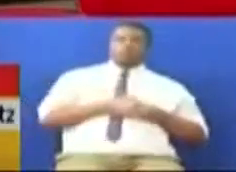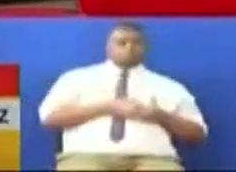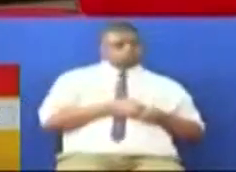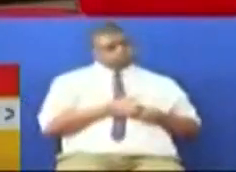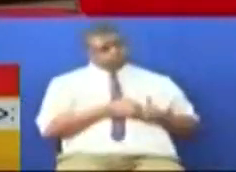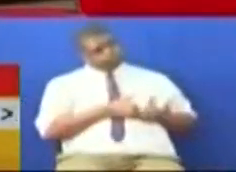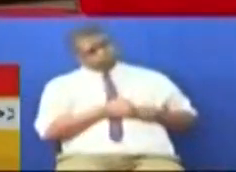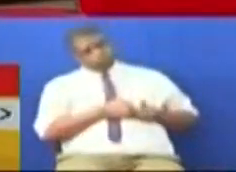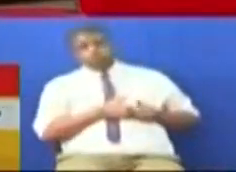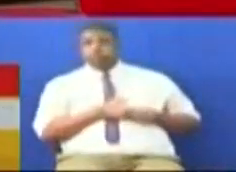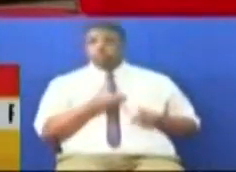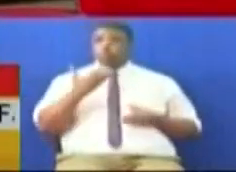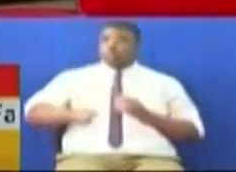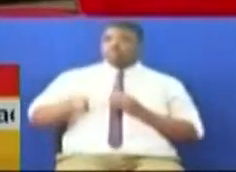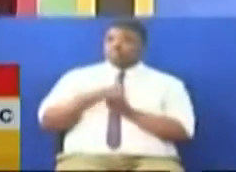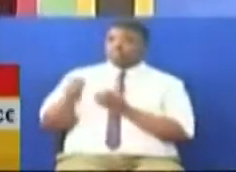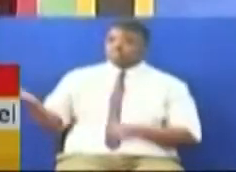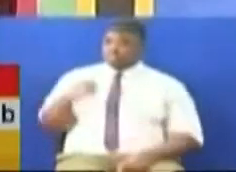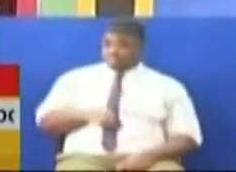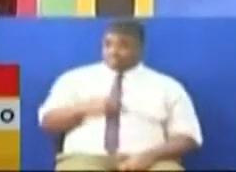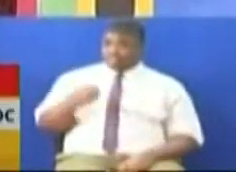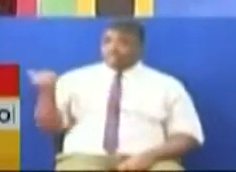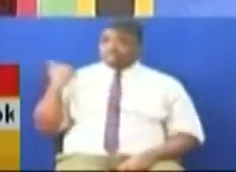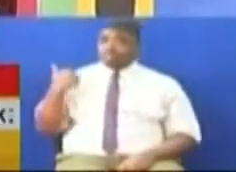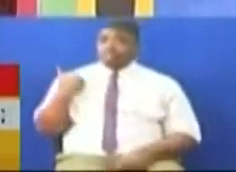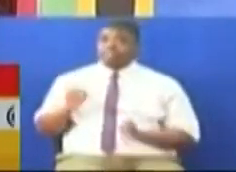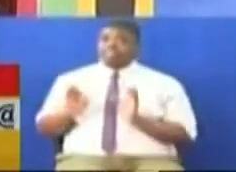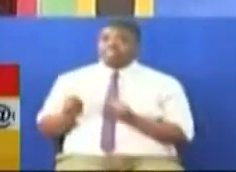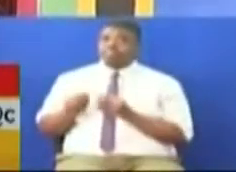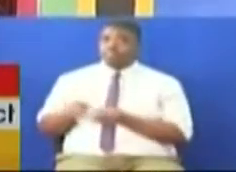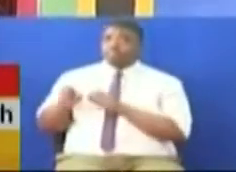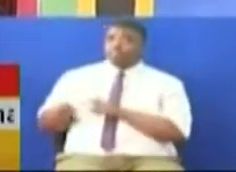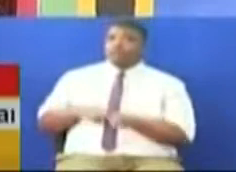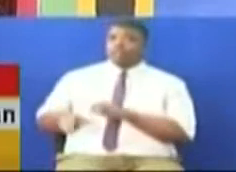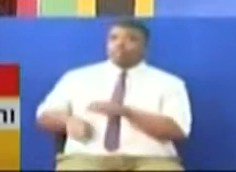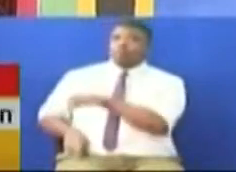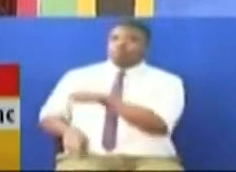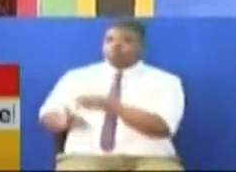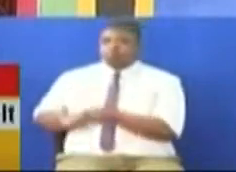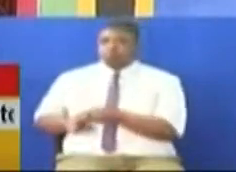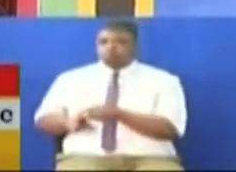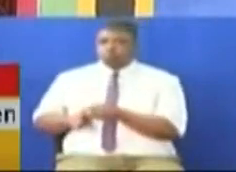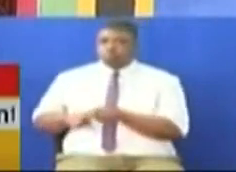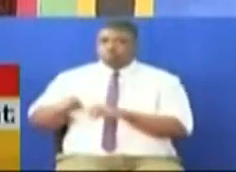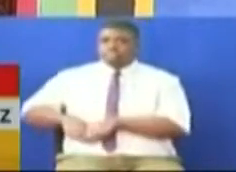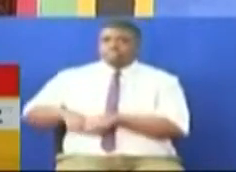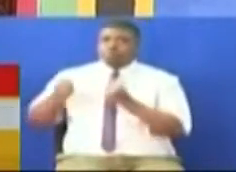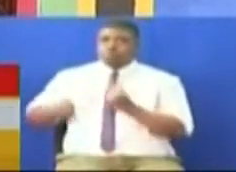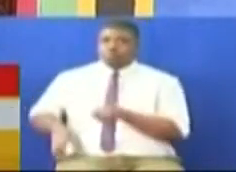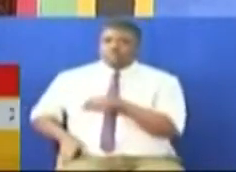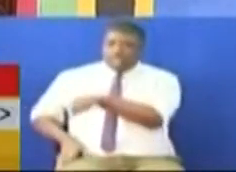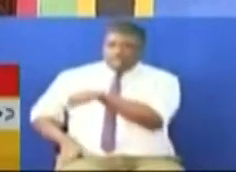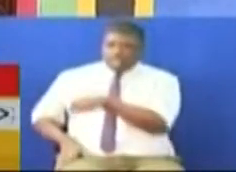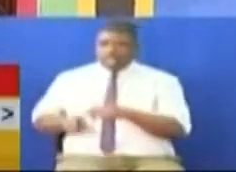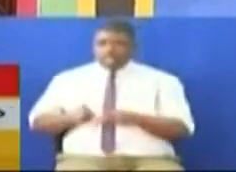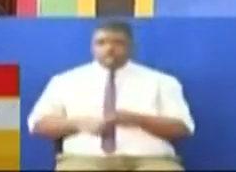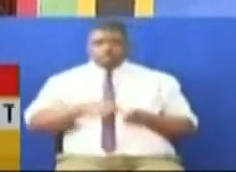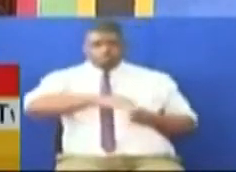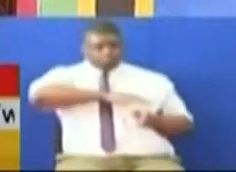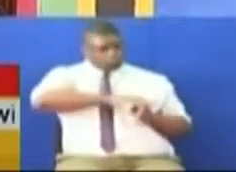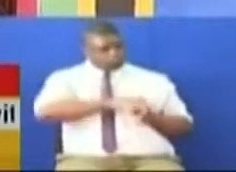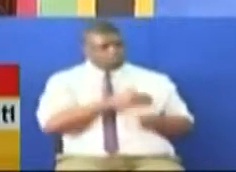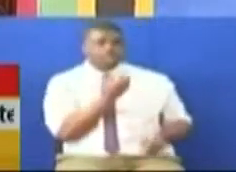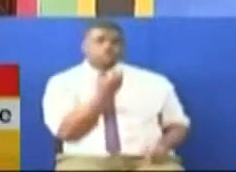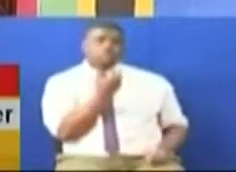kuzungumza atuambie ni namna gani mkataba huu utakwenda kuvunjwa kuhakikisha kwamba na wale watu ambao wametumia